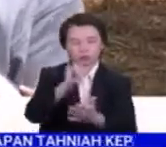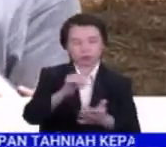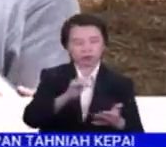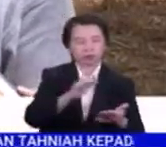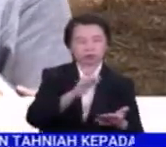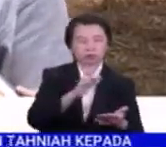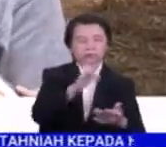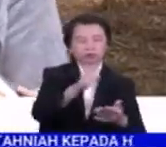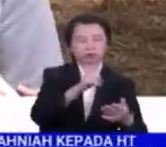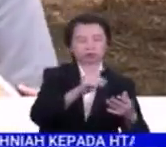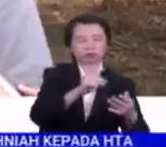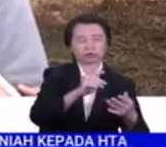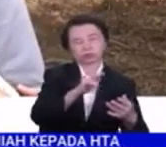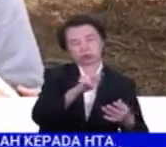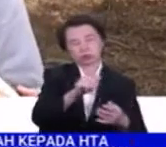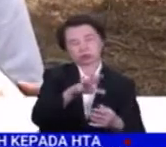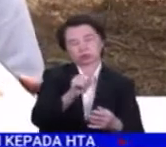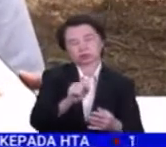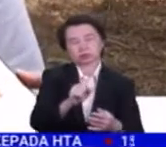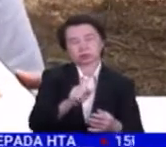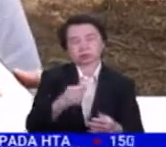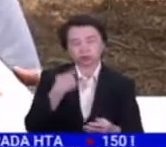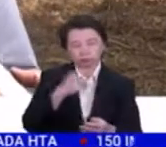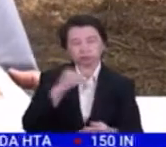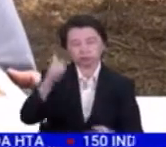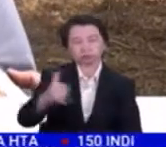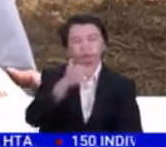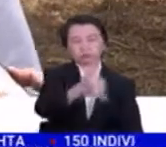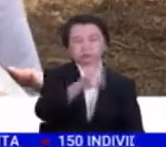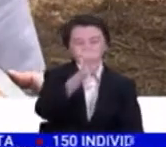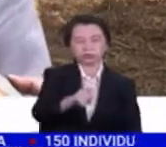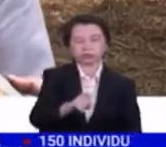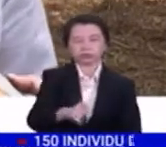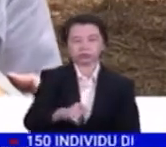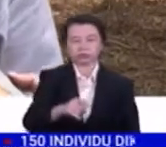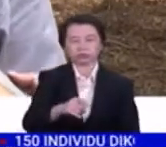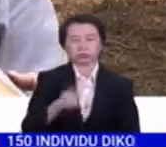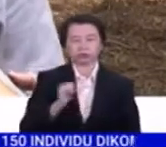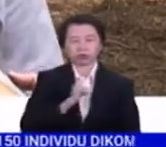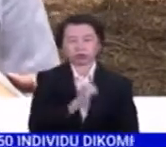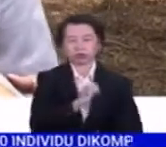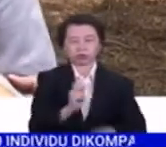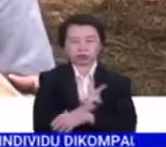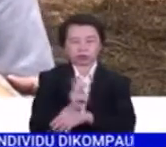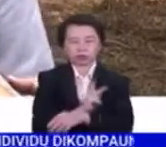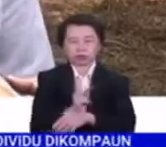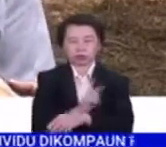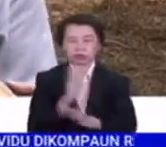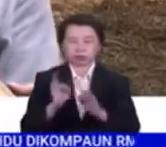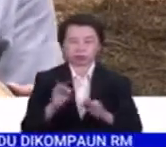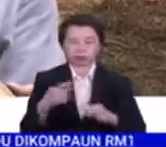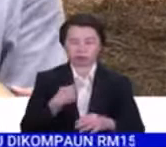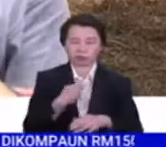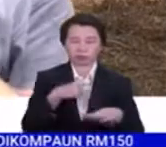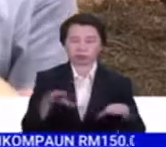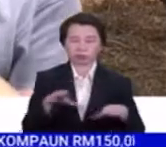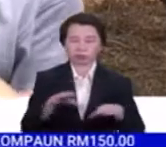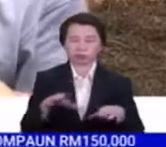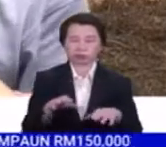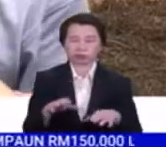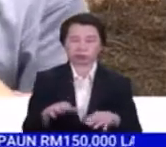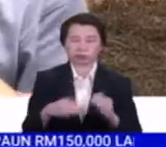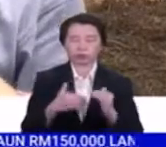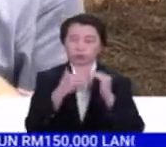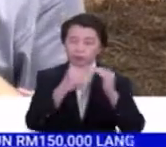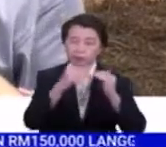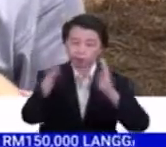ini kena turun padang. Supaya dirasai oleh semua, terutama sekali ahli koperasi lah program kita. Jadi kalau kita buat dari